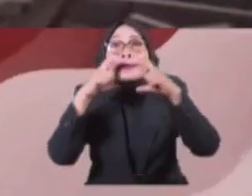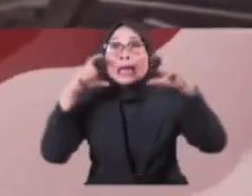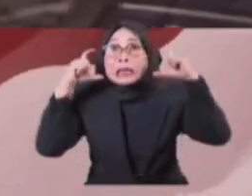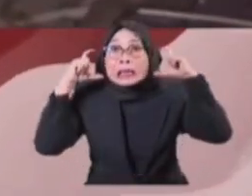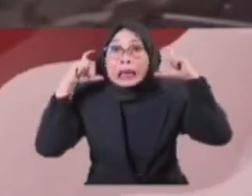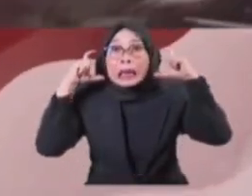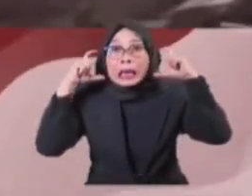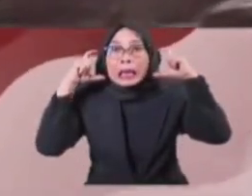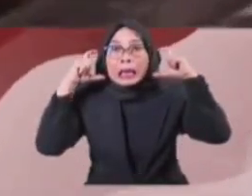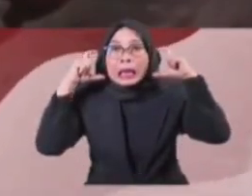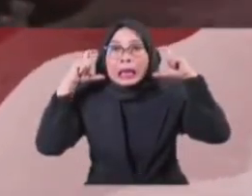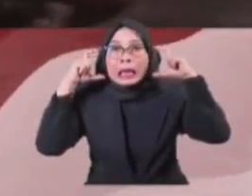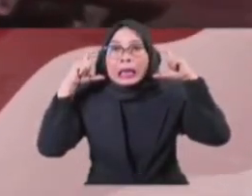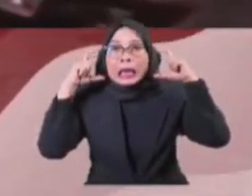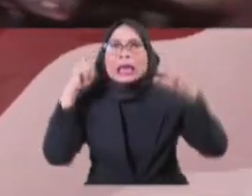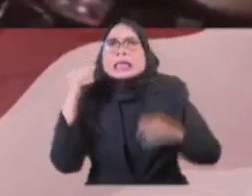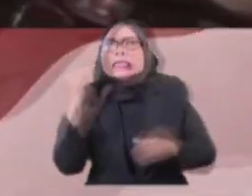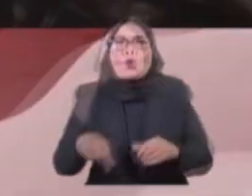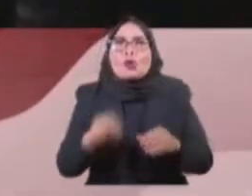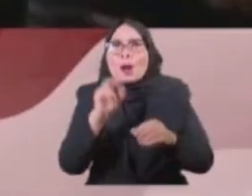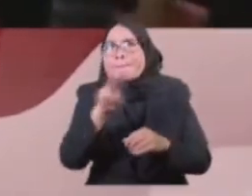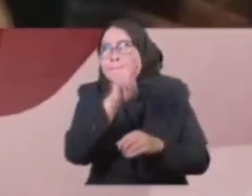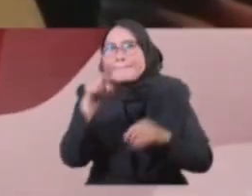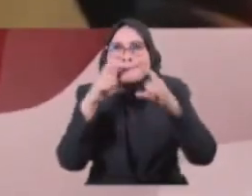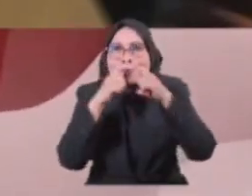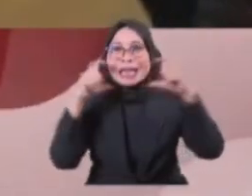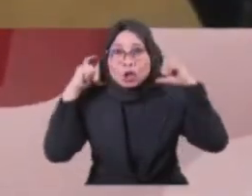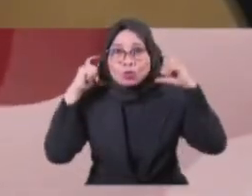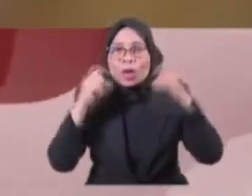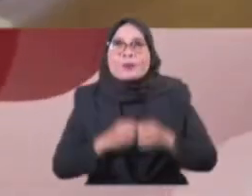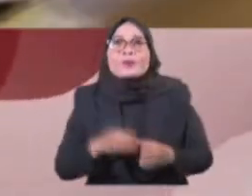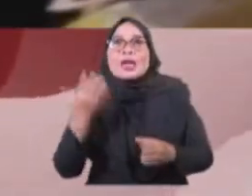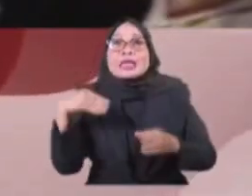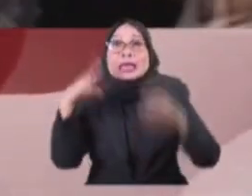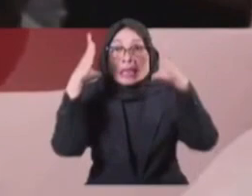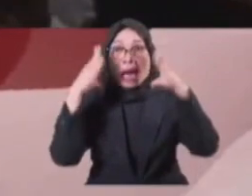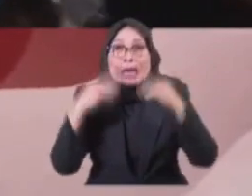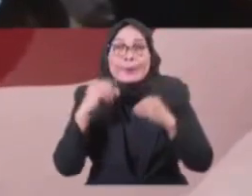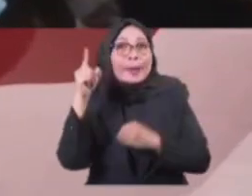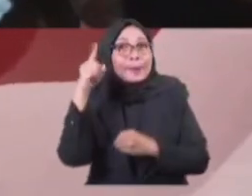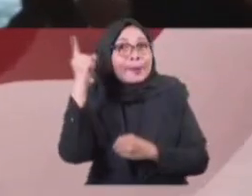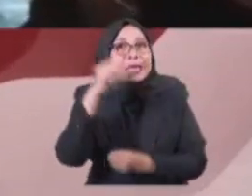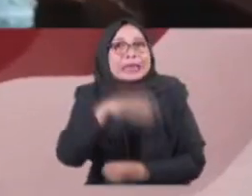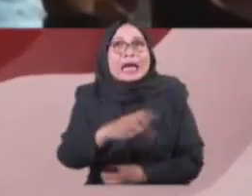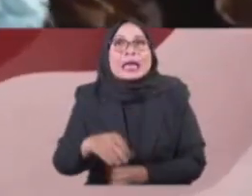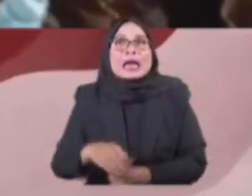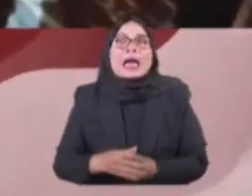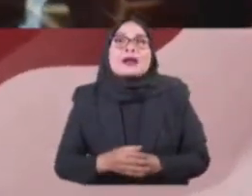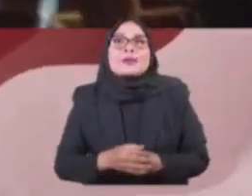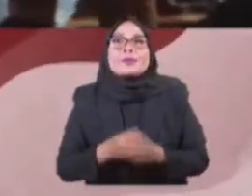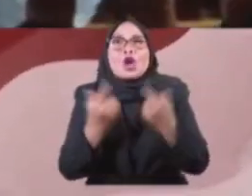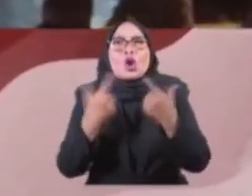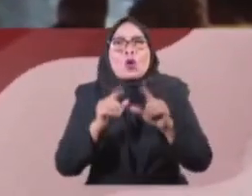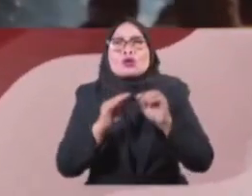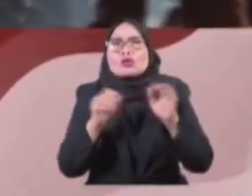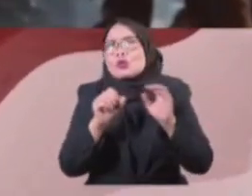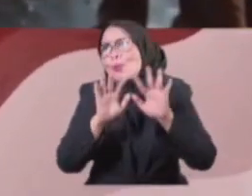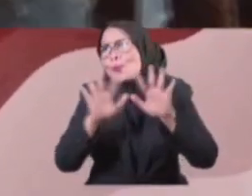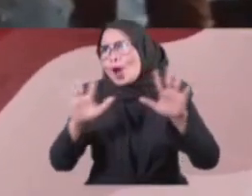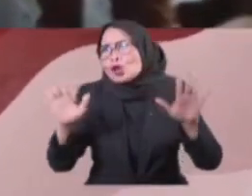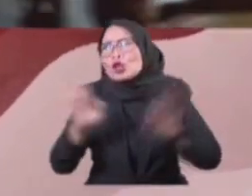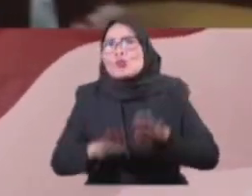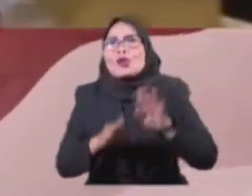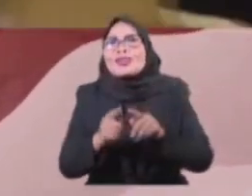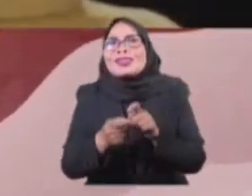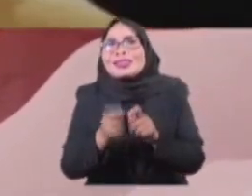masker Yahoo menjaga jarak dan tentu yang kami harapkan pemerintah daerah lakukan sebanyak